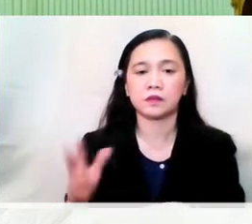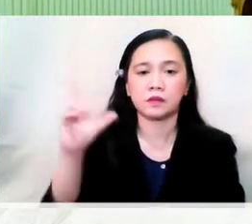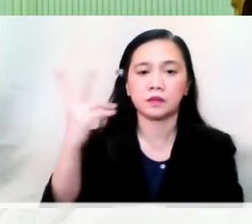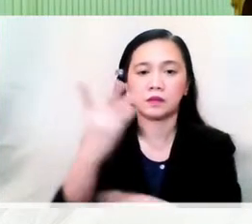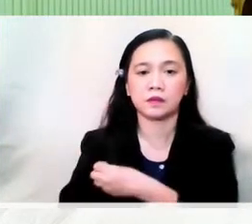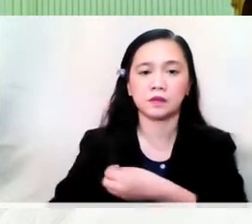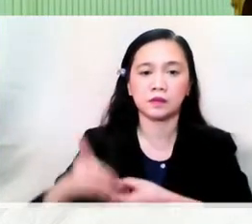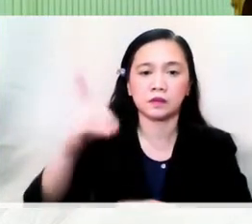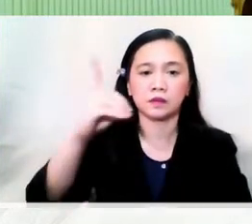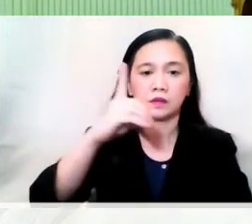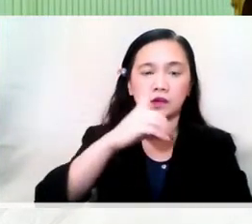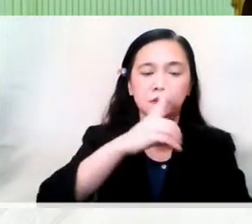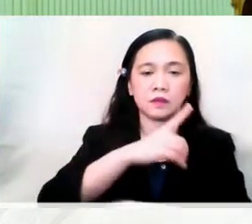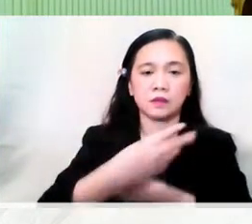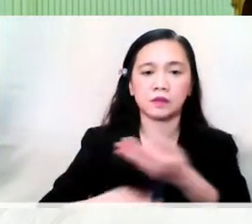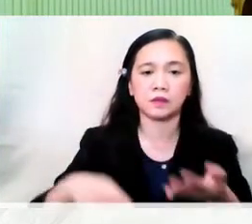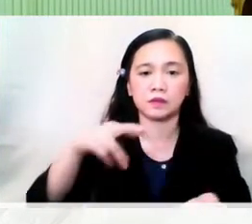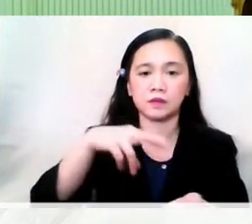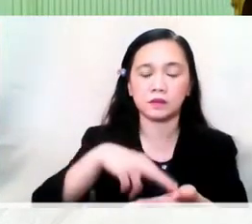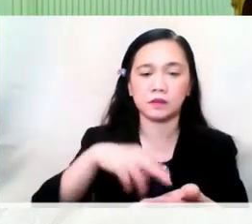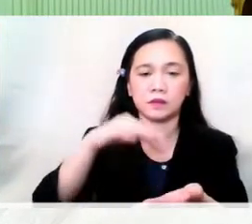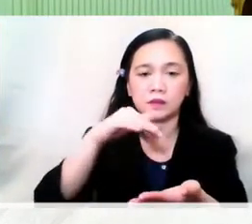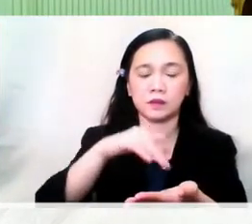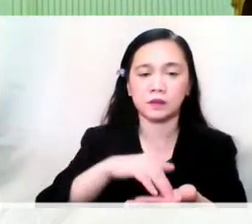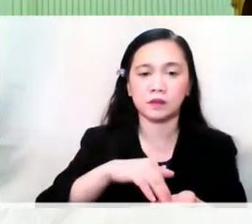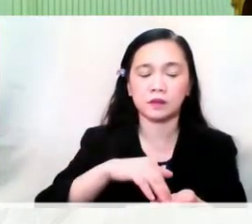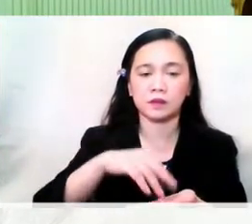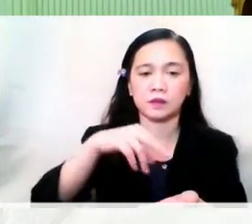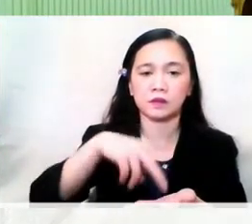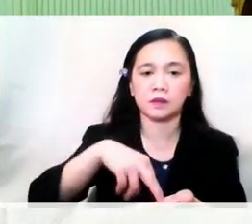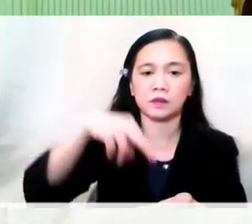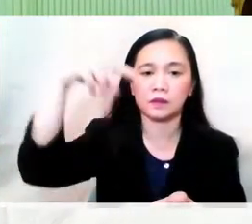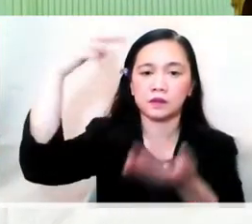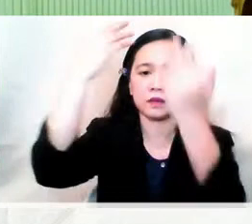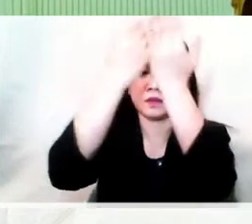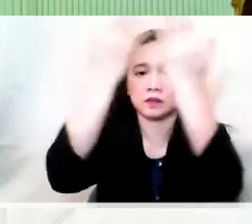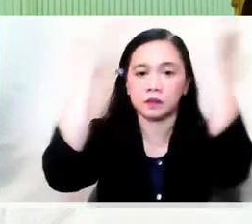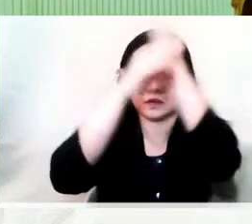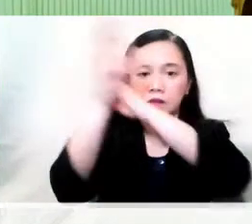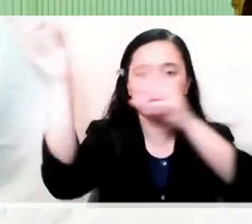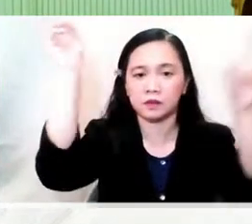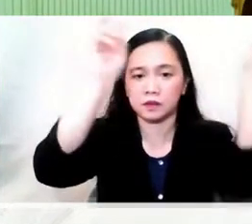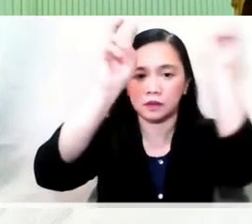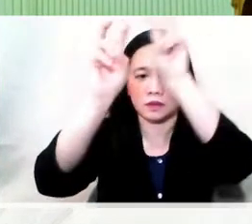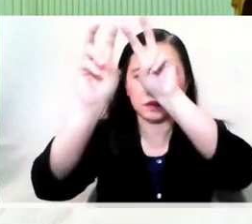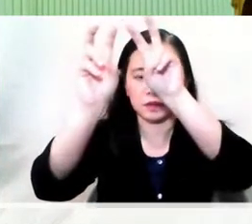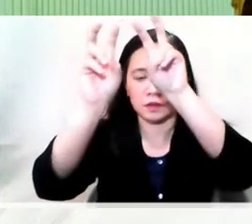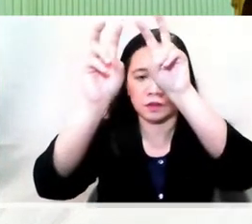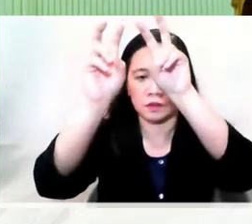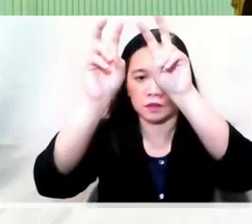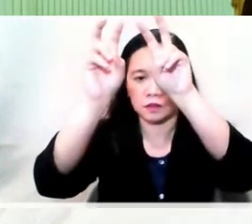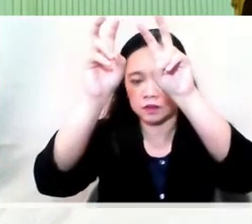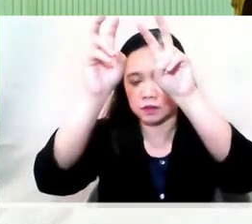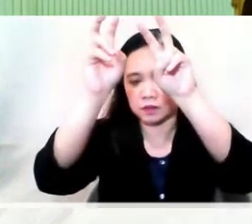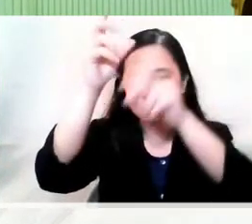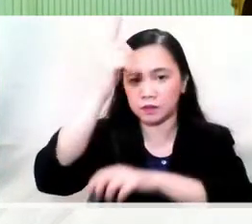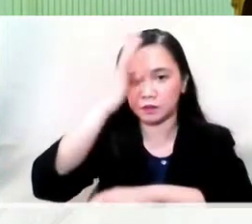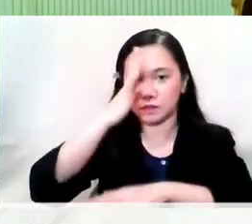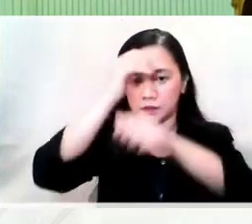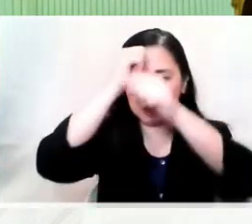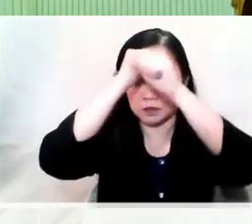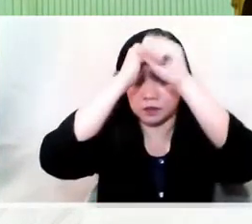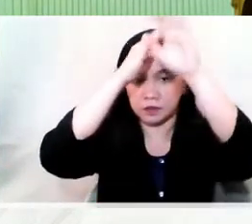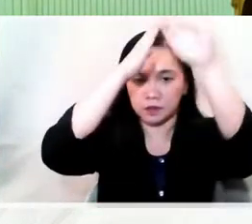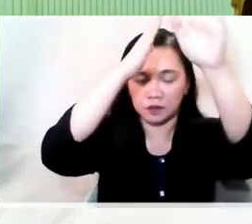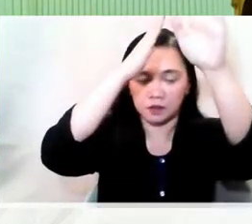katlong araw na buhay na mag-uli, umakyat sa langit, nalulukluk sa kanan ng Diyos, Amang makapangyarihan